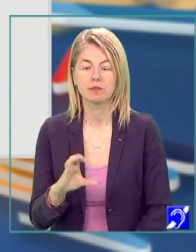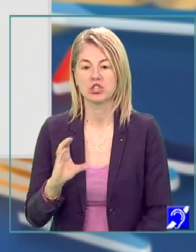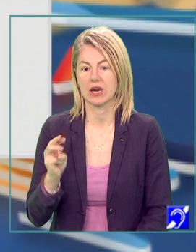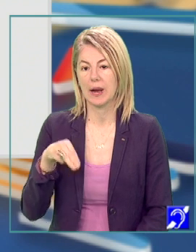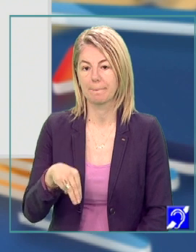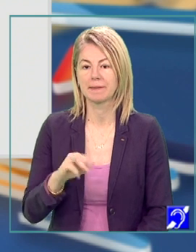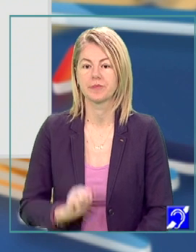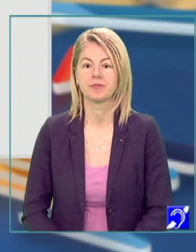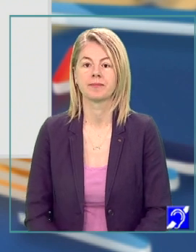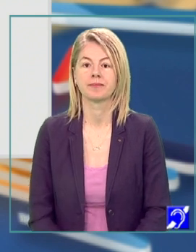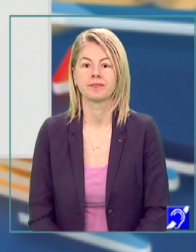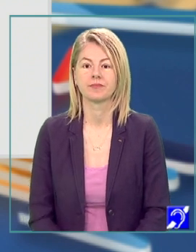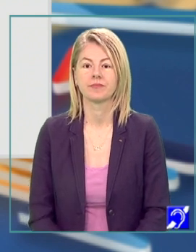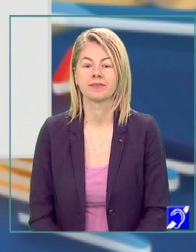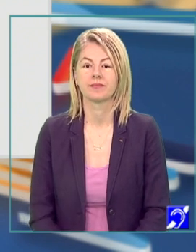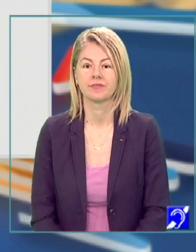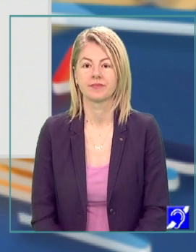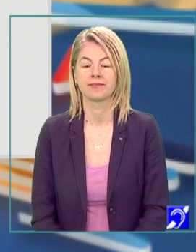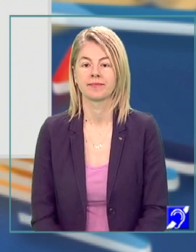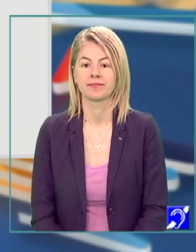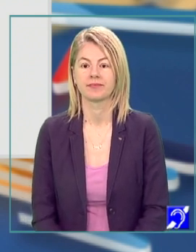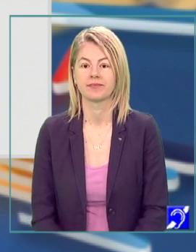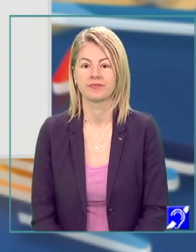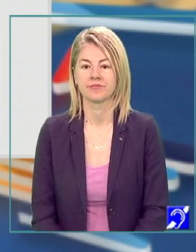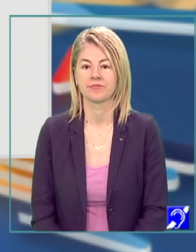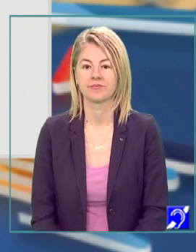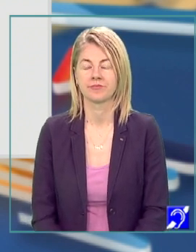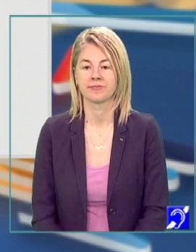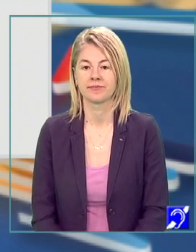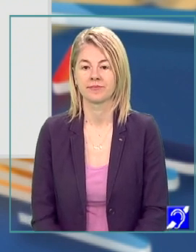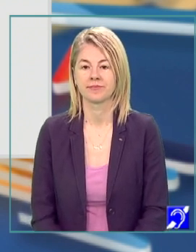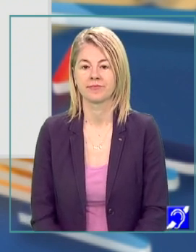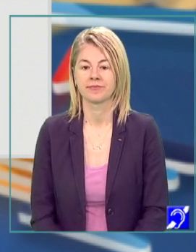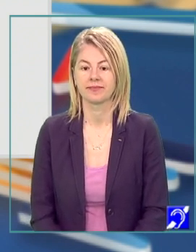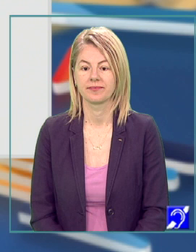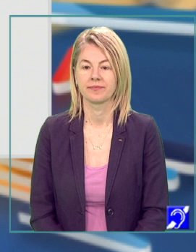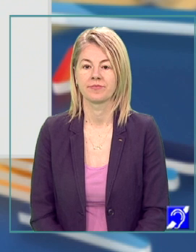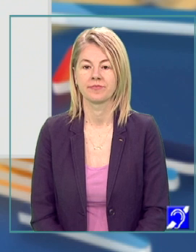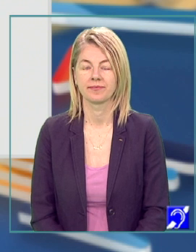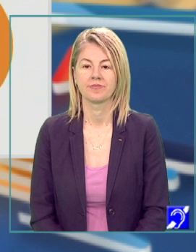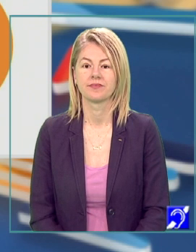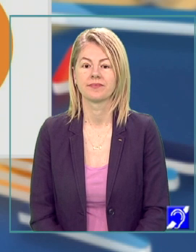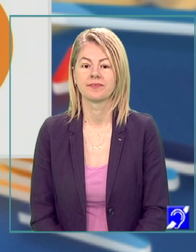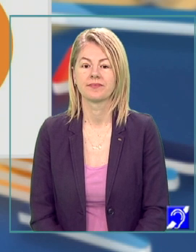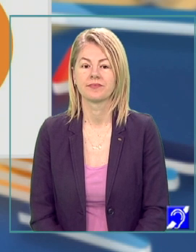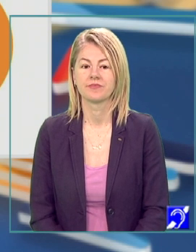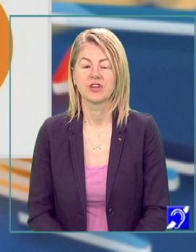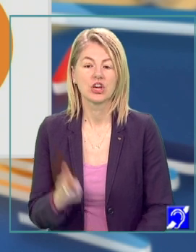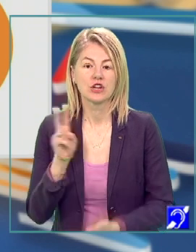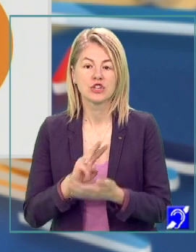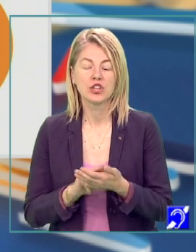4 și obținem latura rombului egală cu 12 cm.